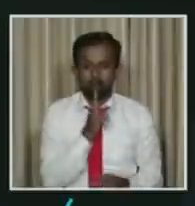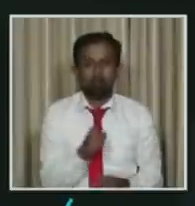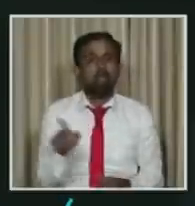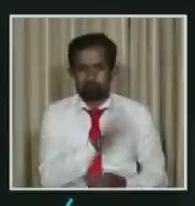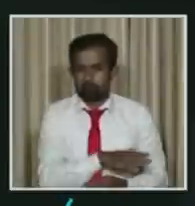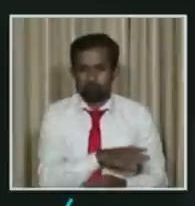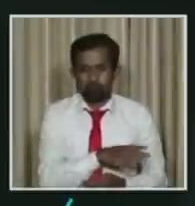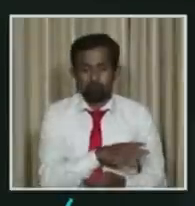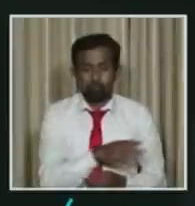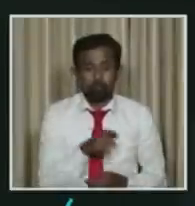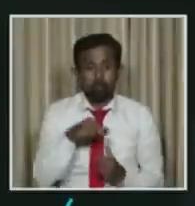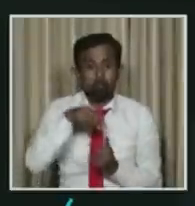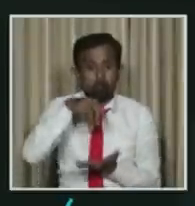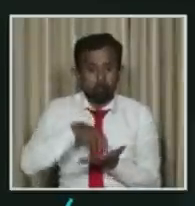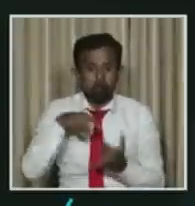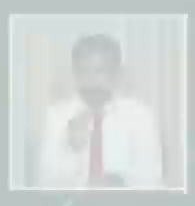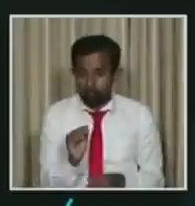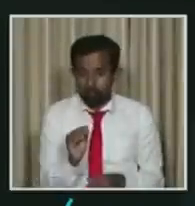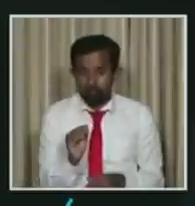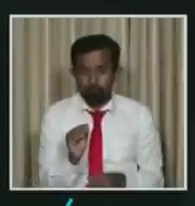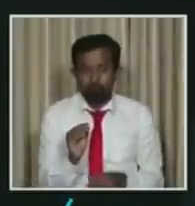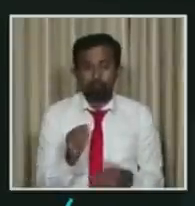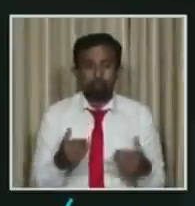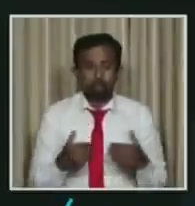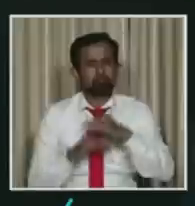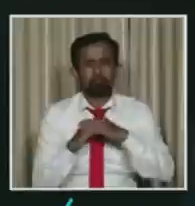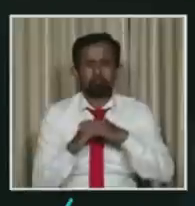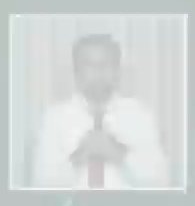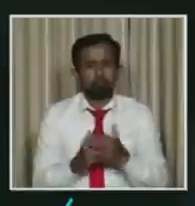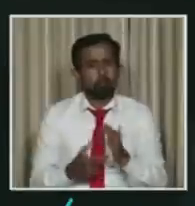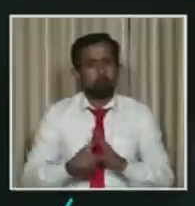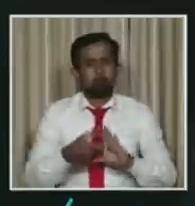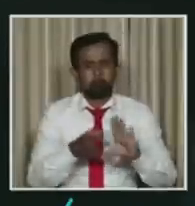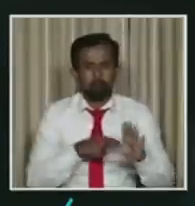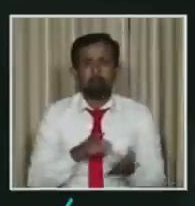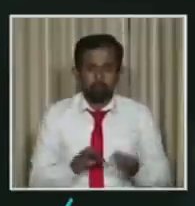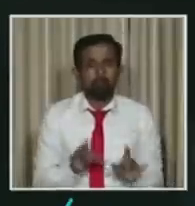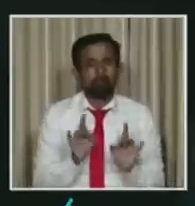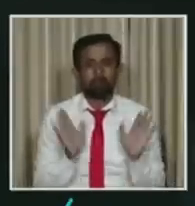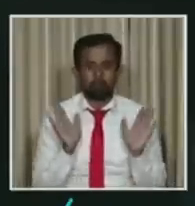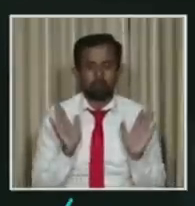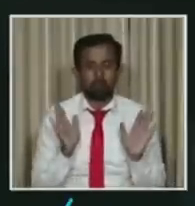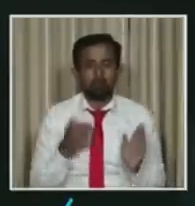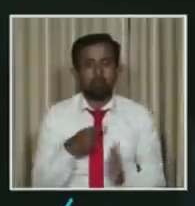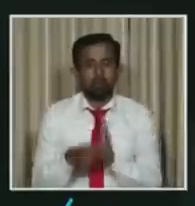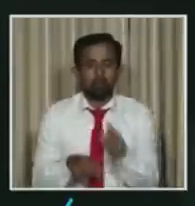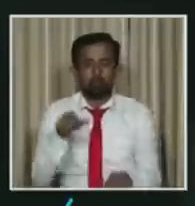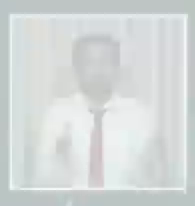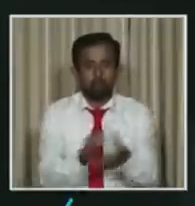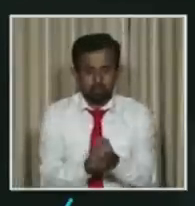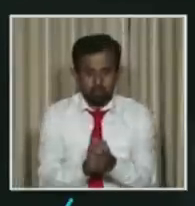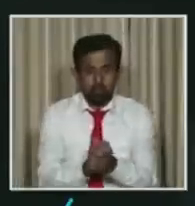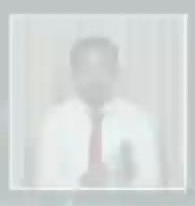එහෙනම් මැදිහත් වෙලා දෙන්නේ? මේ පළාත් පාලන මැතිවරණේ පවත්වන තෙක් අපිට ගන්න බල උපරිම පියවරවල් ප්‍රජාතන්ත්‍රවාදී විදියට අපි මේ රටේ ජනතාවත් එක්ක එකතු